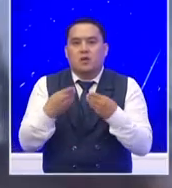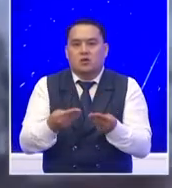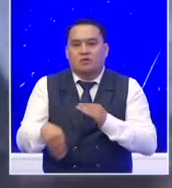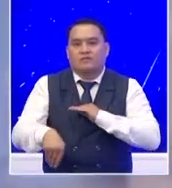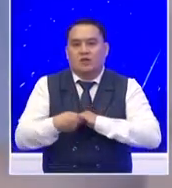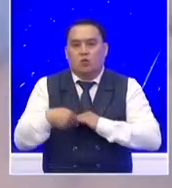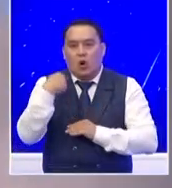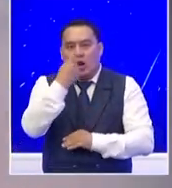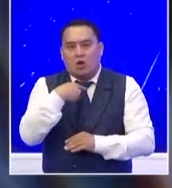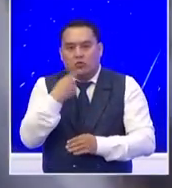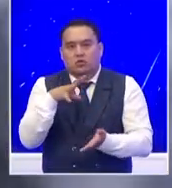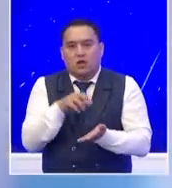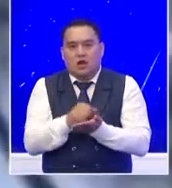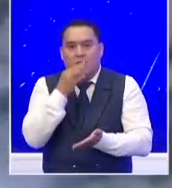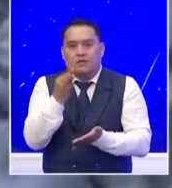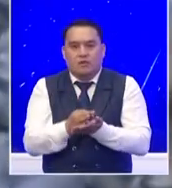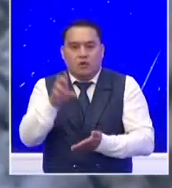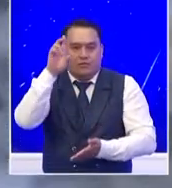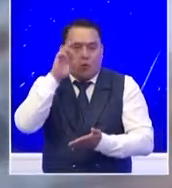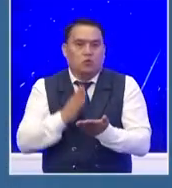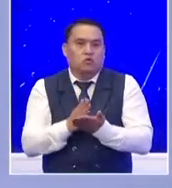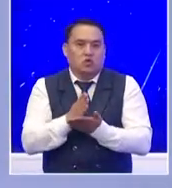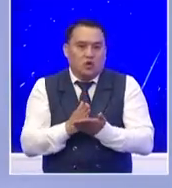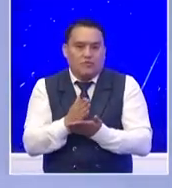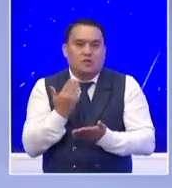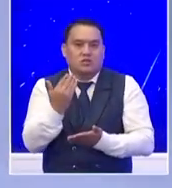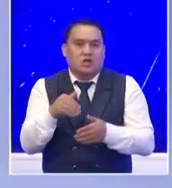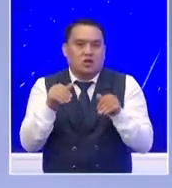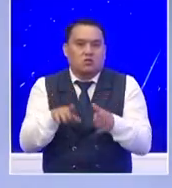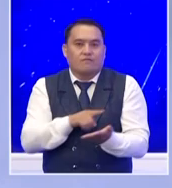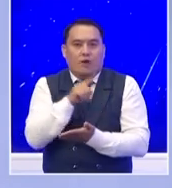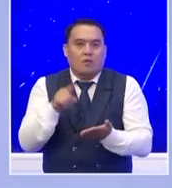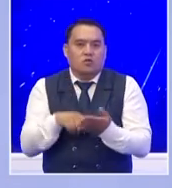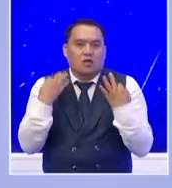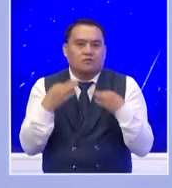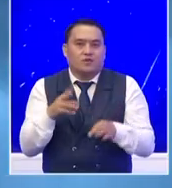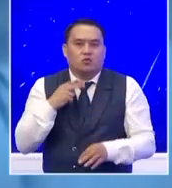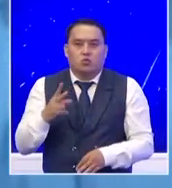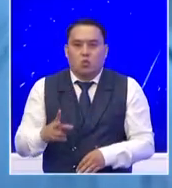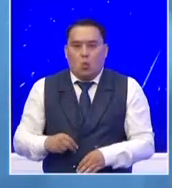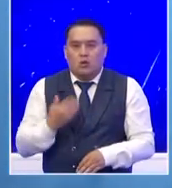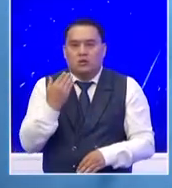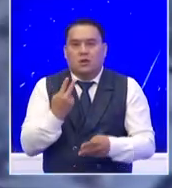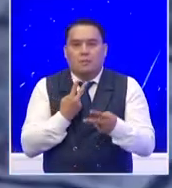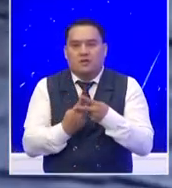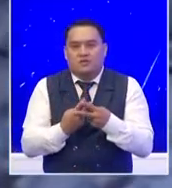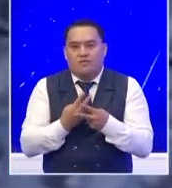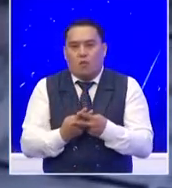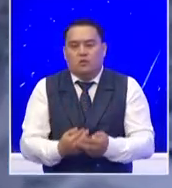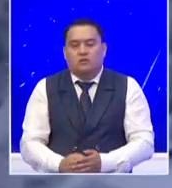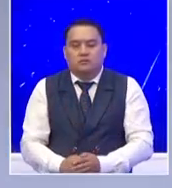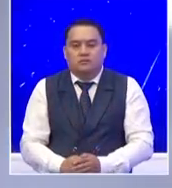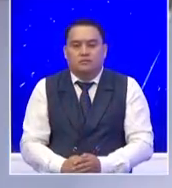виде взятки лицу, занимающему ответственную государственную должность. За решение вопроса об освобождении дочери из мест лишения